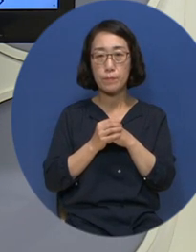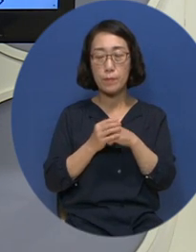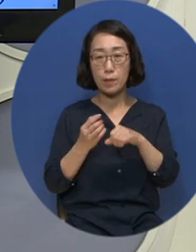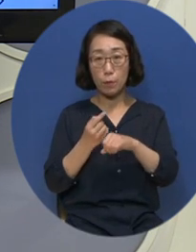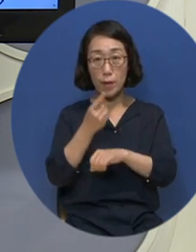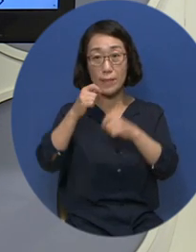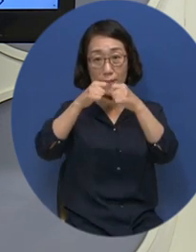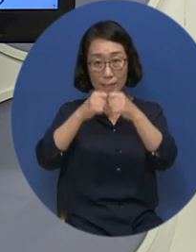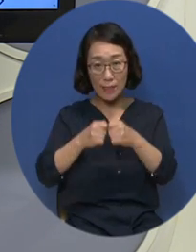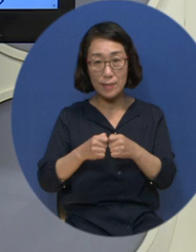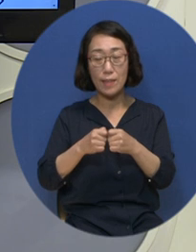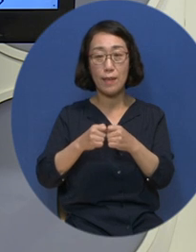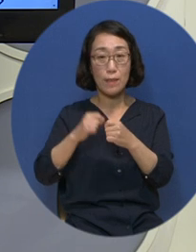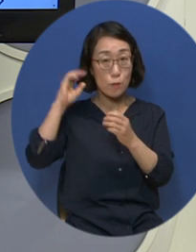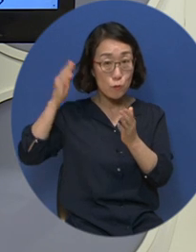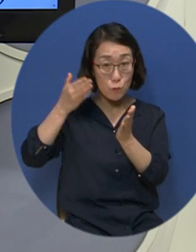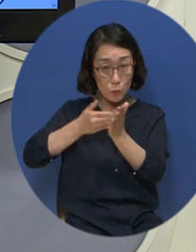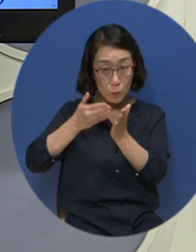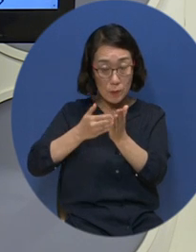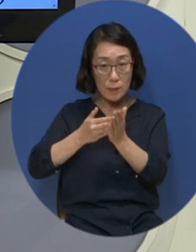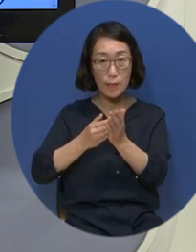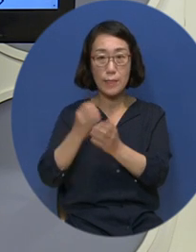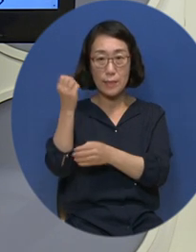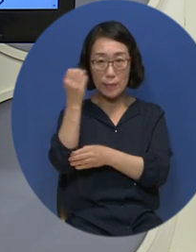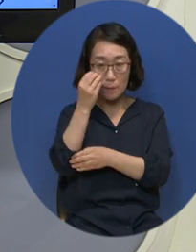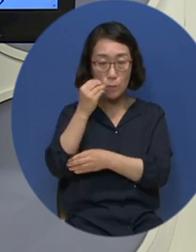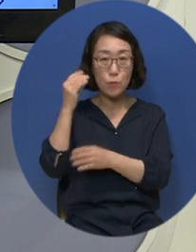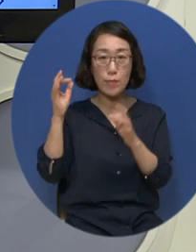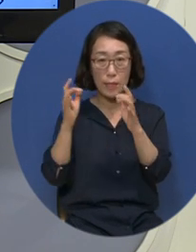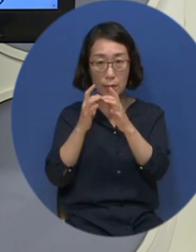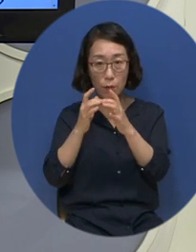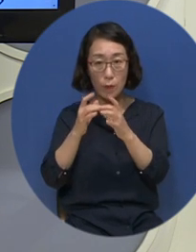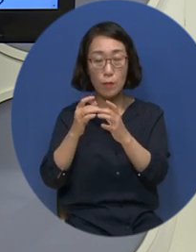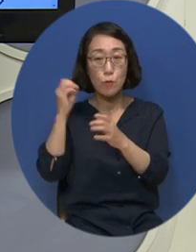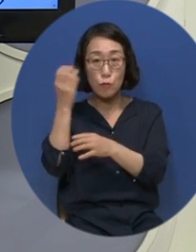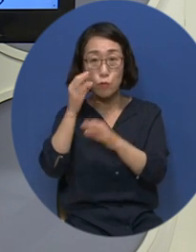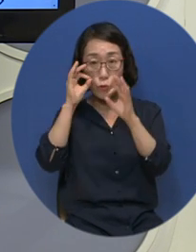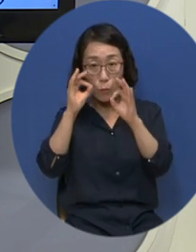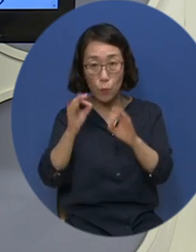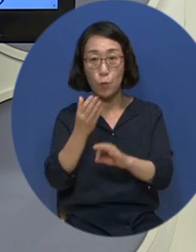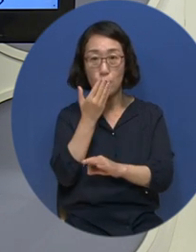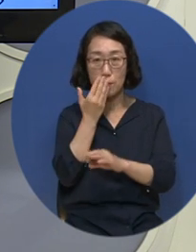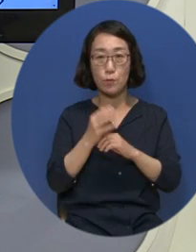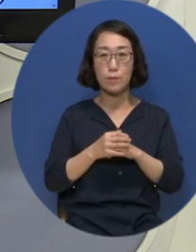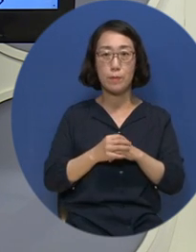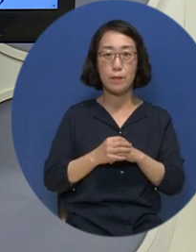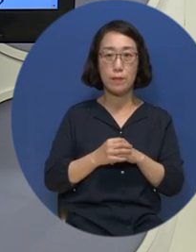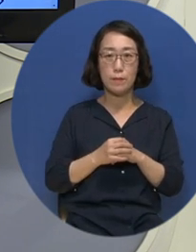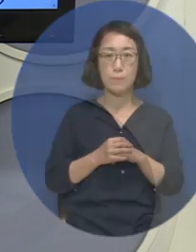이밖에 자세한 사항은 외 편 후손 페이지와 장애인 신문 복지 탭이 뉴스를 통해 확인할 수 있습니다